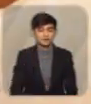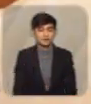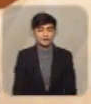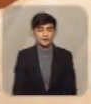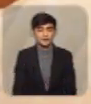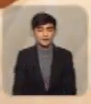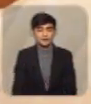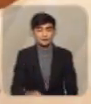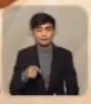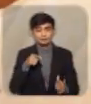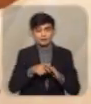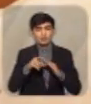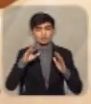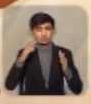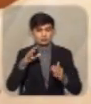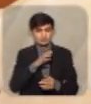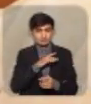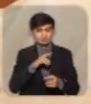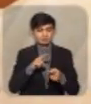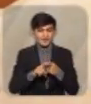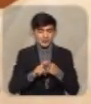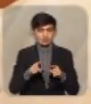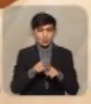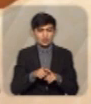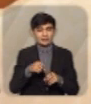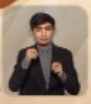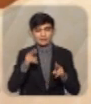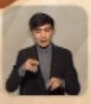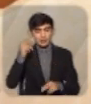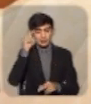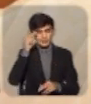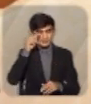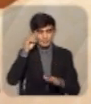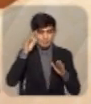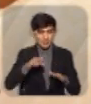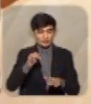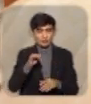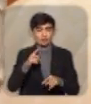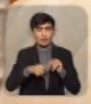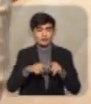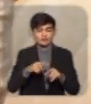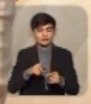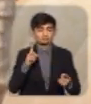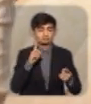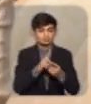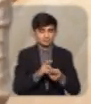Сол деңгейге байланысты олар тиісті оқу мекемелеріне туыстарымен қауышқан